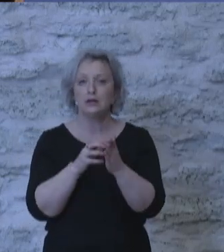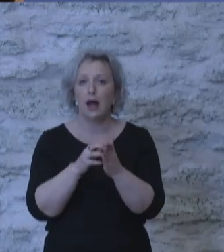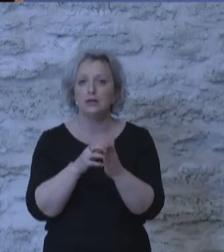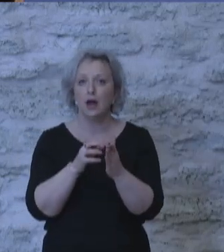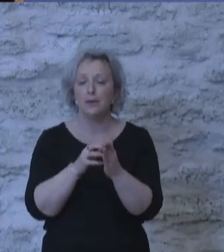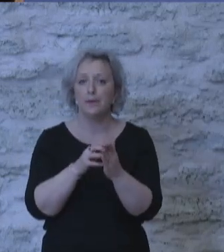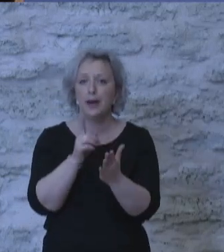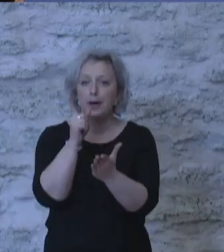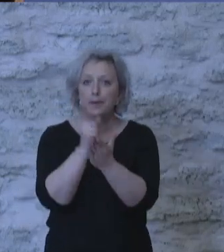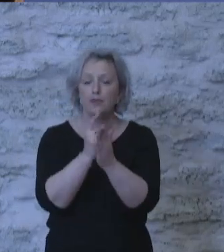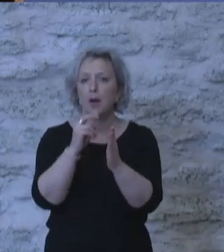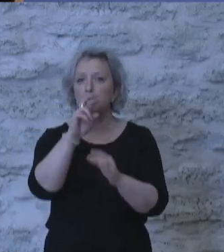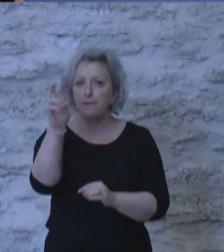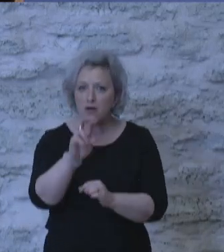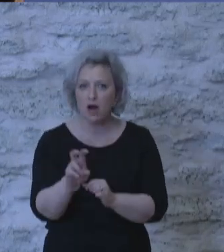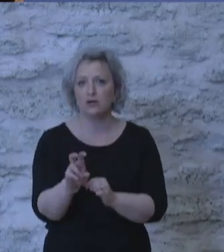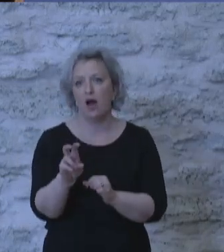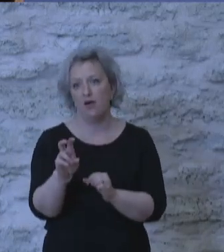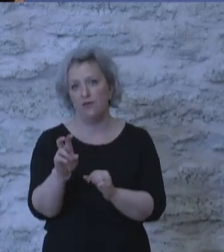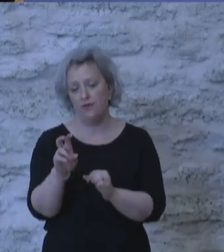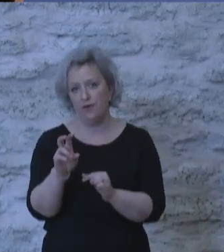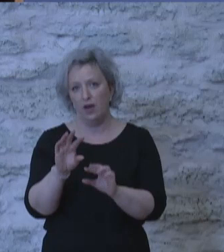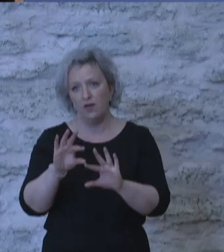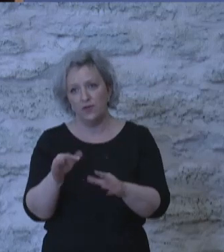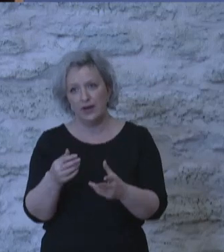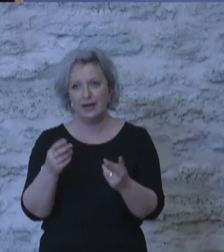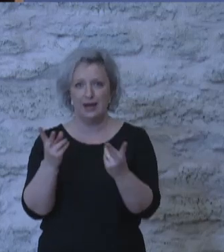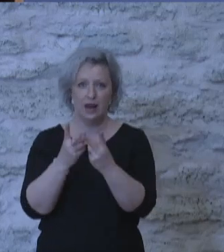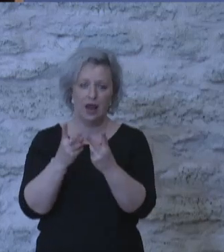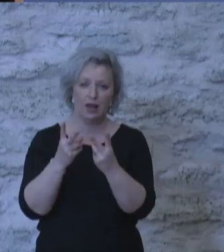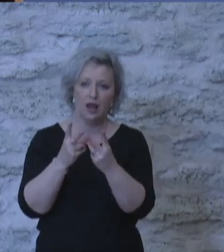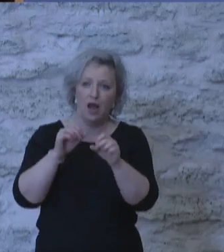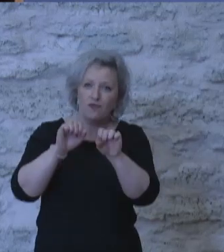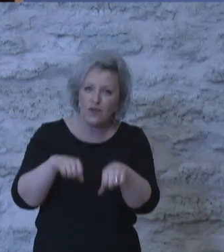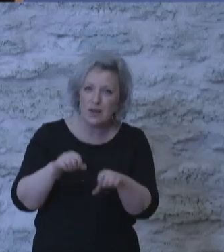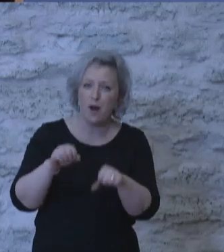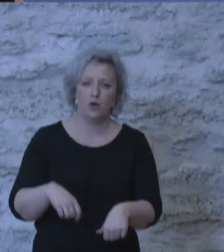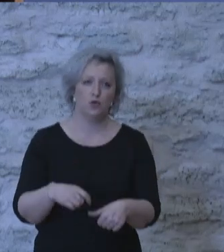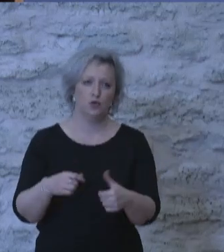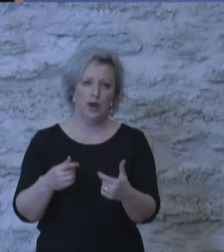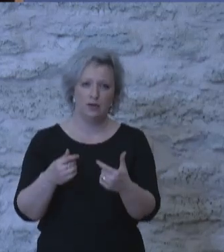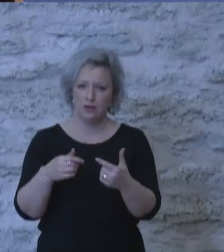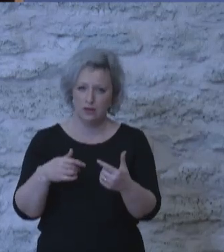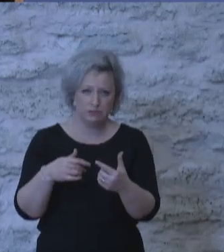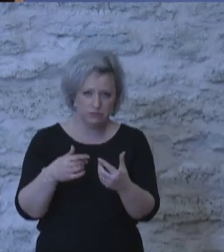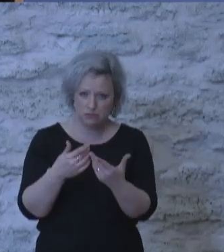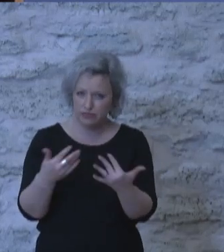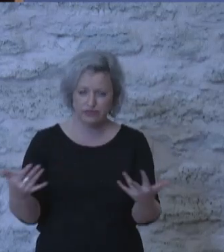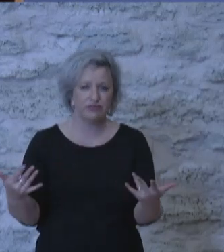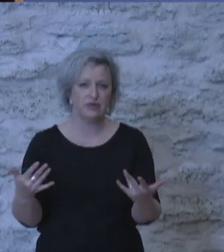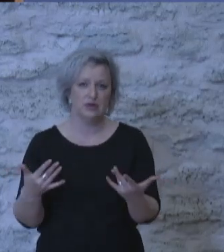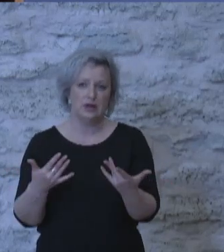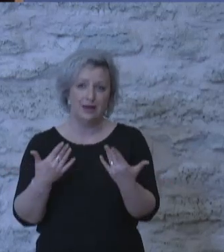selle paragrafi või nende võimaluste osas teha siis